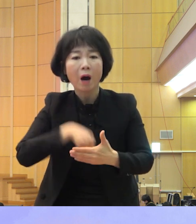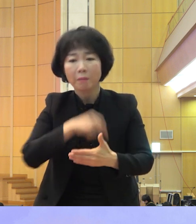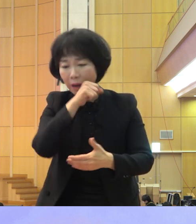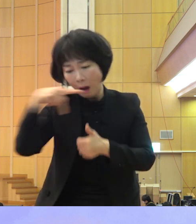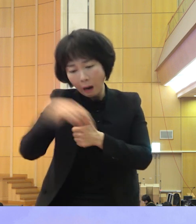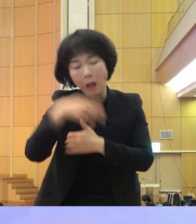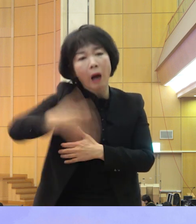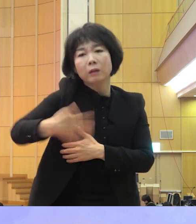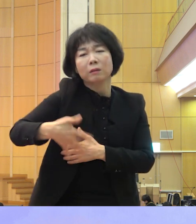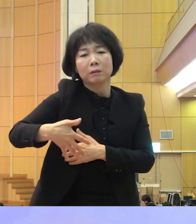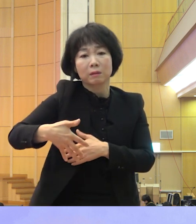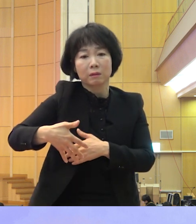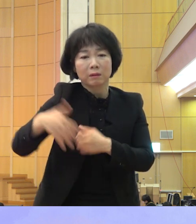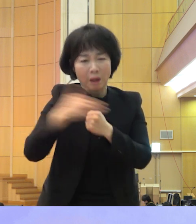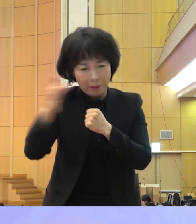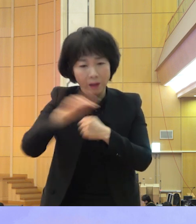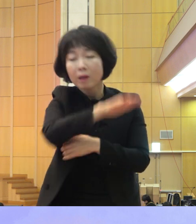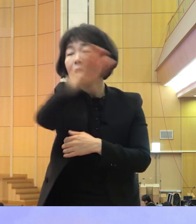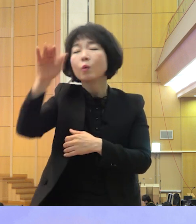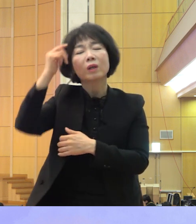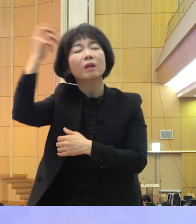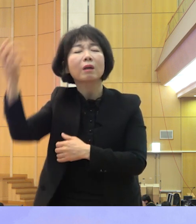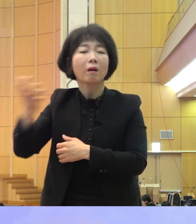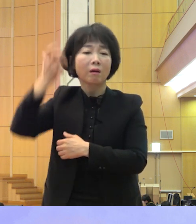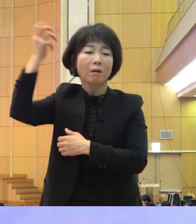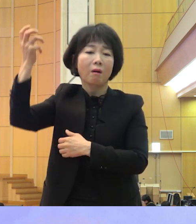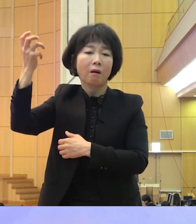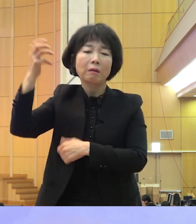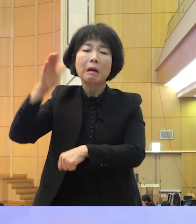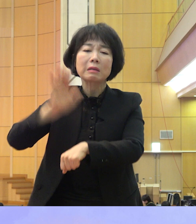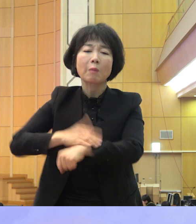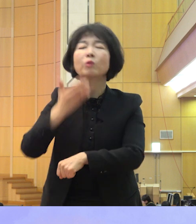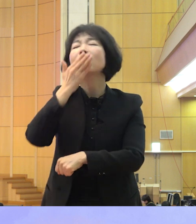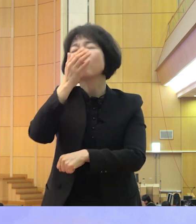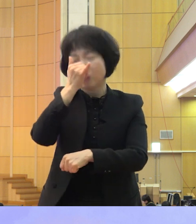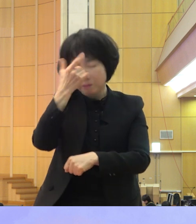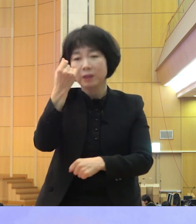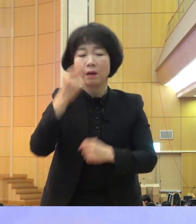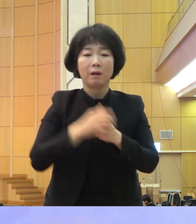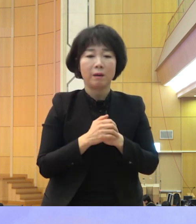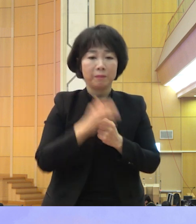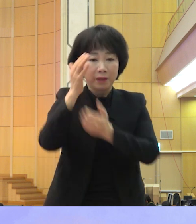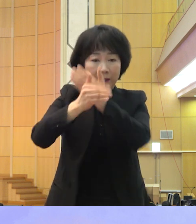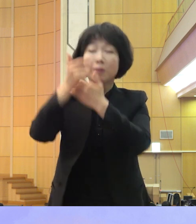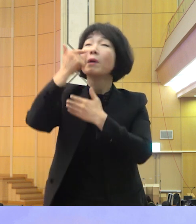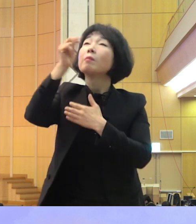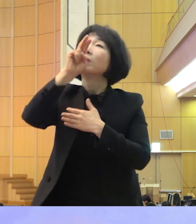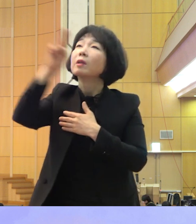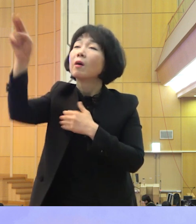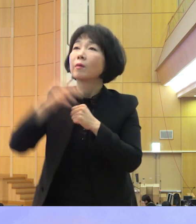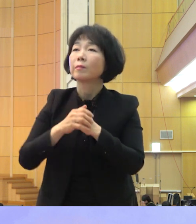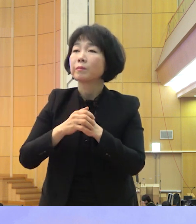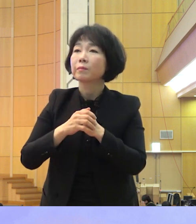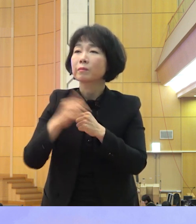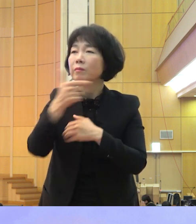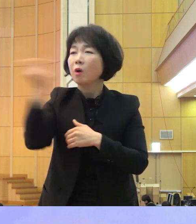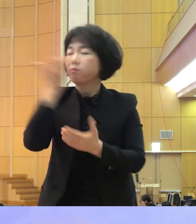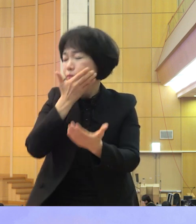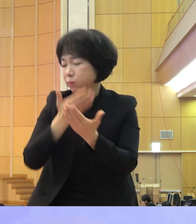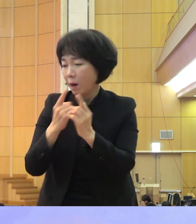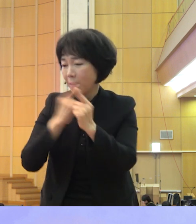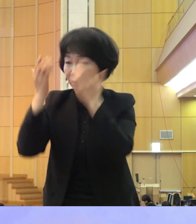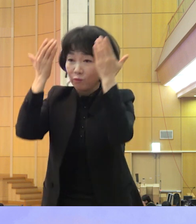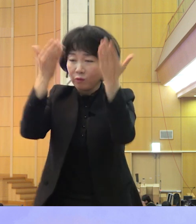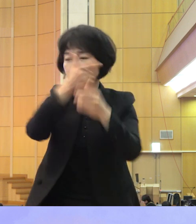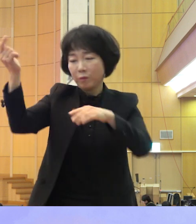할례 받지 못해서 우리 영은 잘못돼 가고 있는 것입니다. 하나님 아버지요, 너무나도 귀한